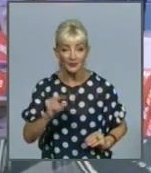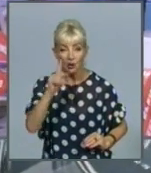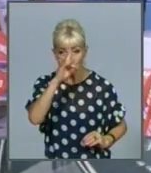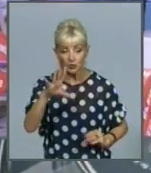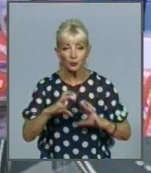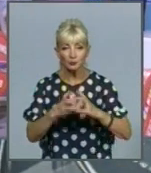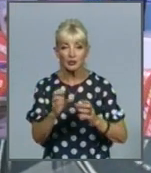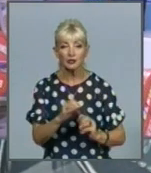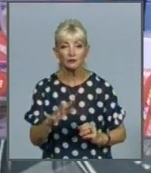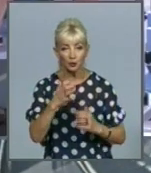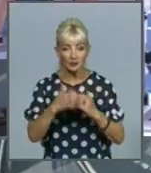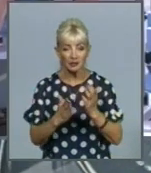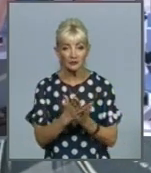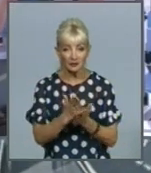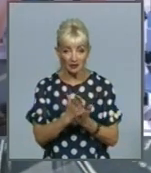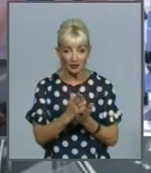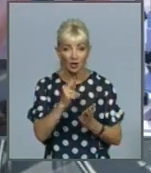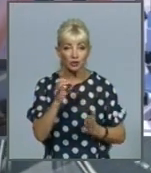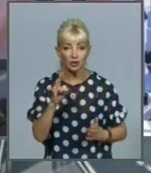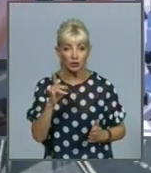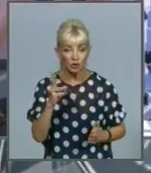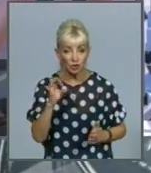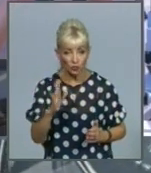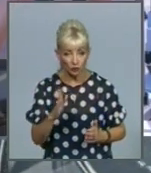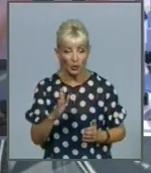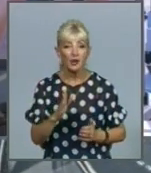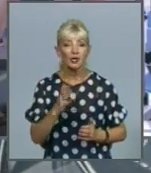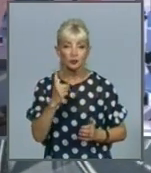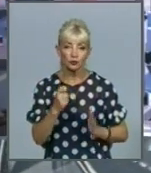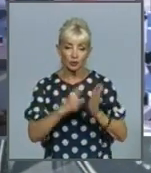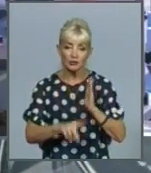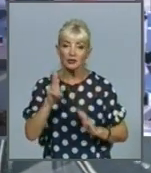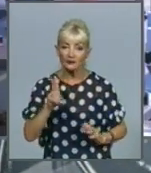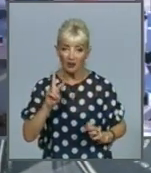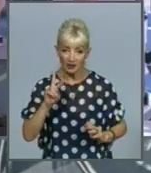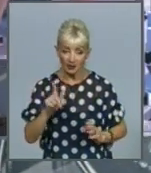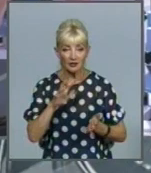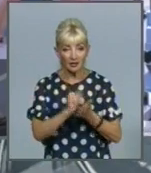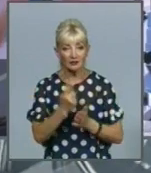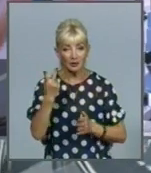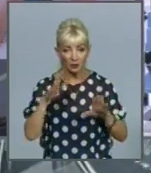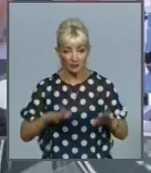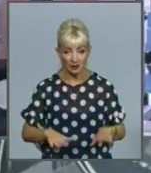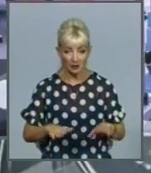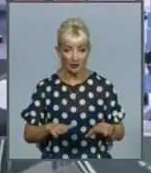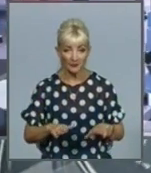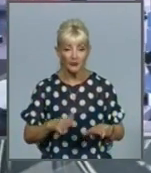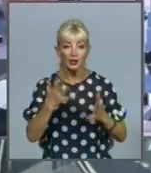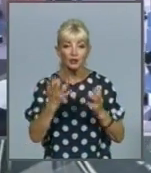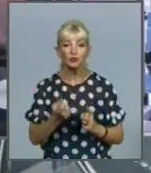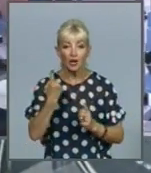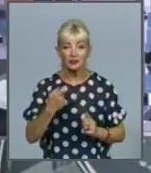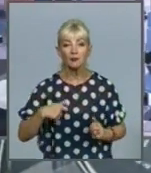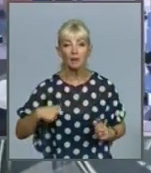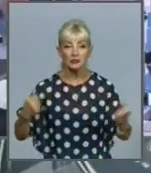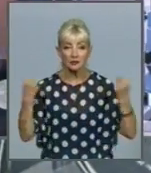мира и Европы среди ветеранов Александр Чернышов Васильев 162 кило занял 2-е место. Еще один мастер